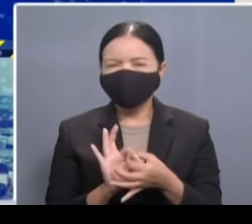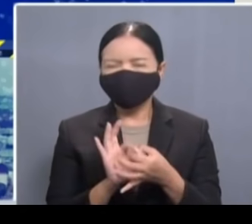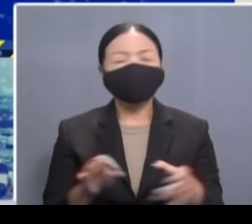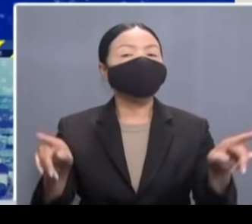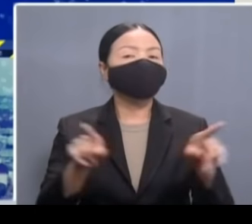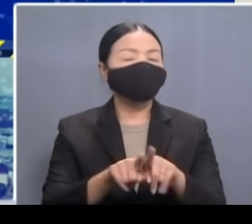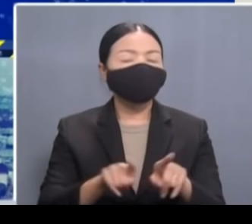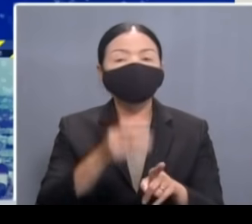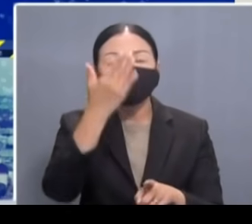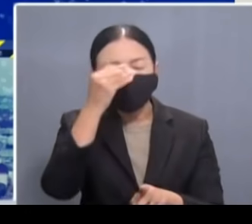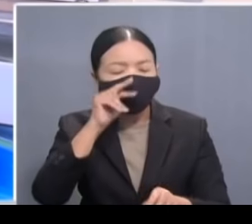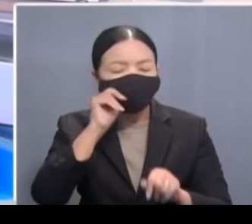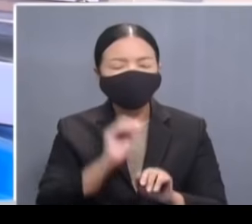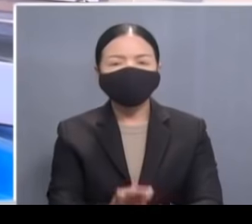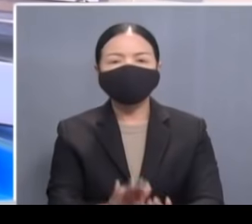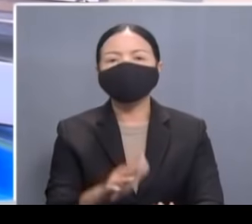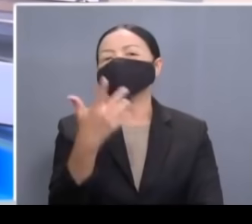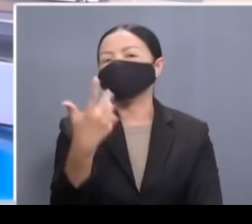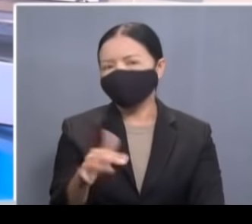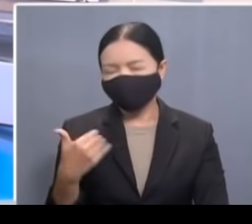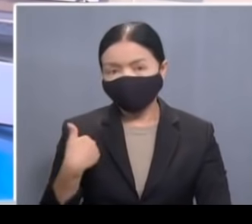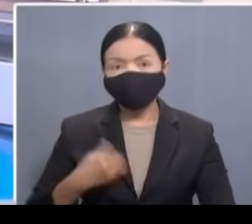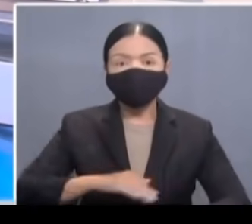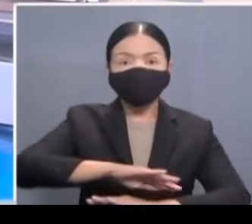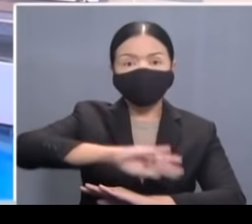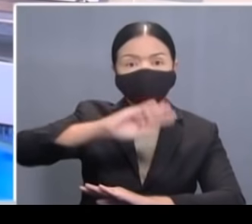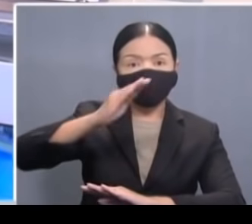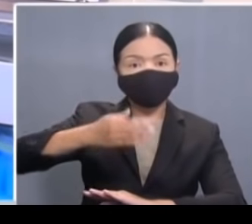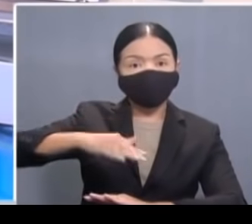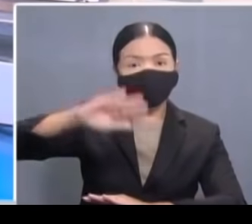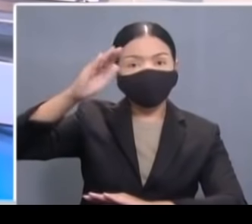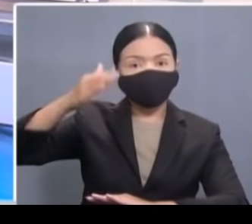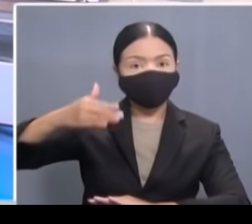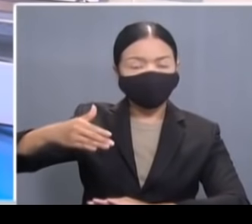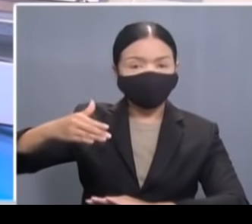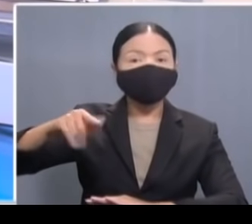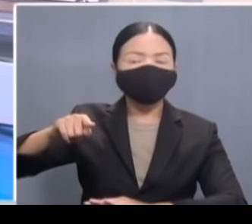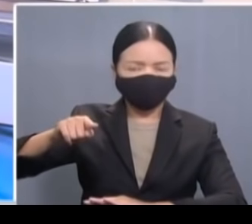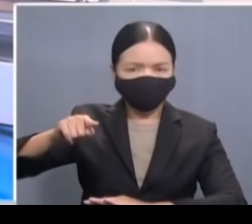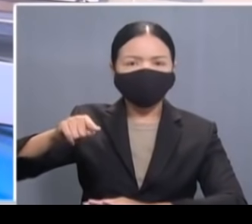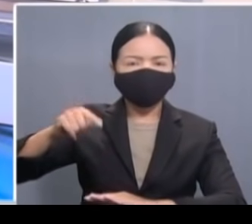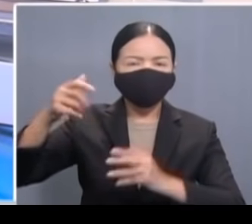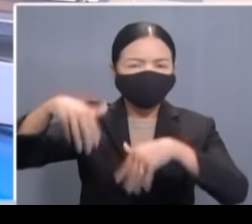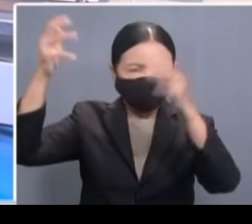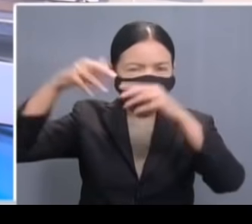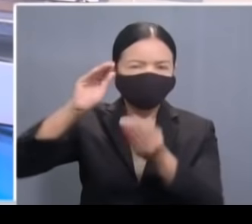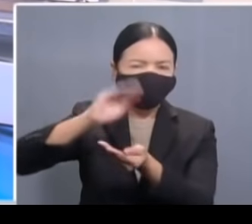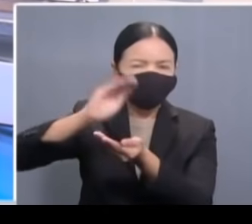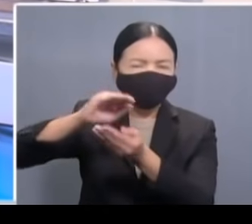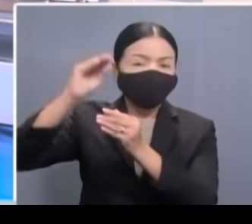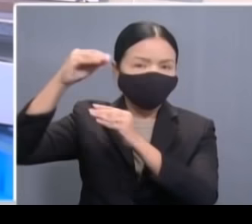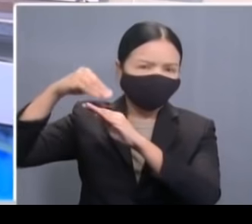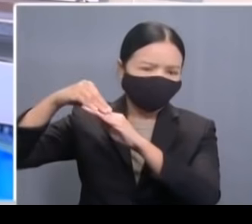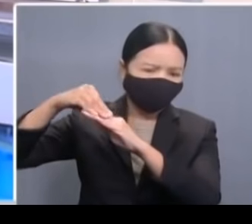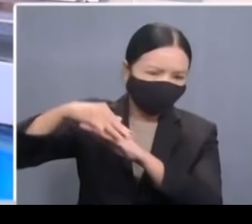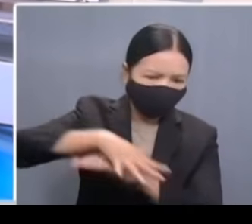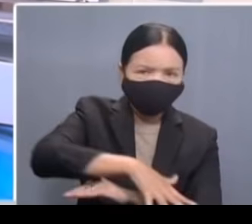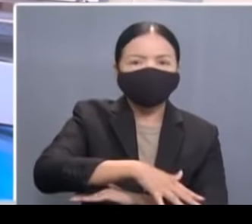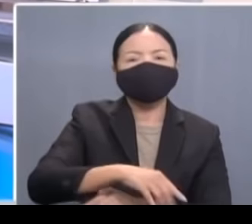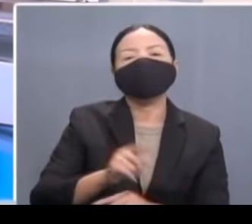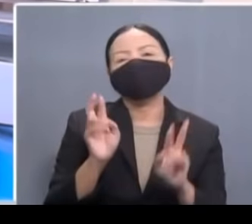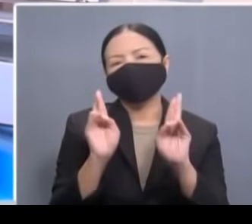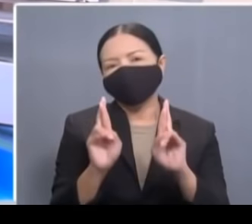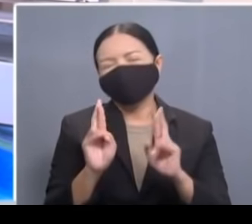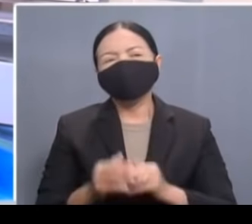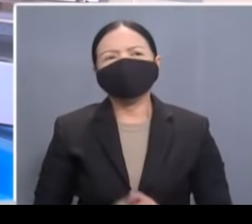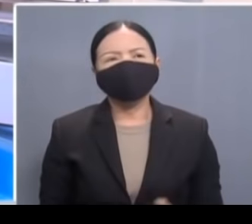เฉพาะบริเวณที่เป็นภูเขานั้นเป็นป่านะคะเป็นเป็นเทือกเขาที่มันสามารถดินสไลด์ลงมาได้เนี่ยคือน่าห่วงมากที่ 3นะคะรุ่นถึงในพื้น